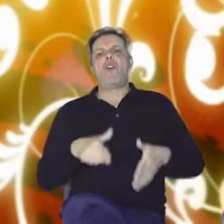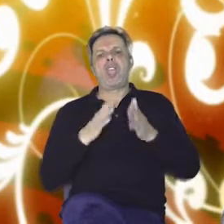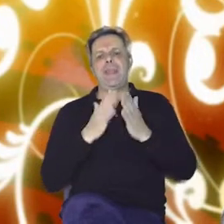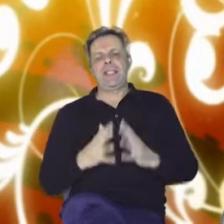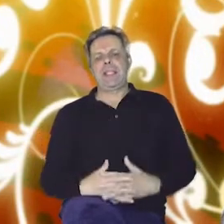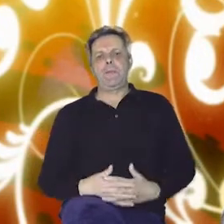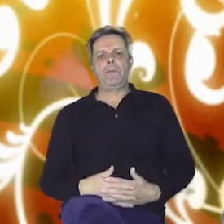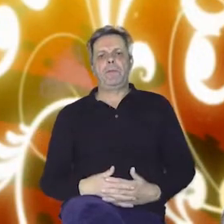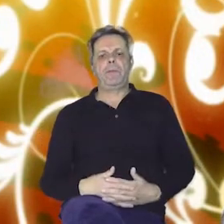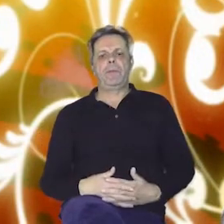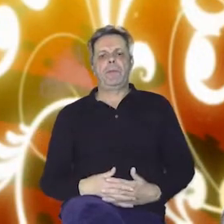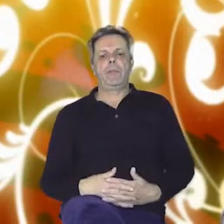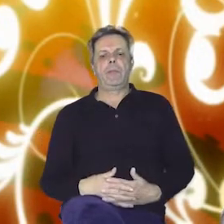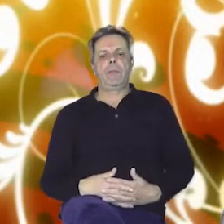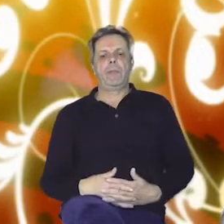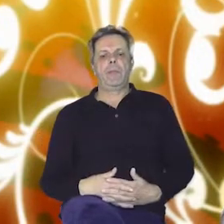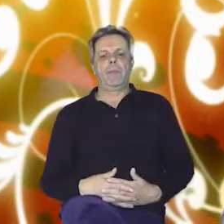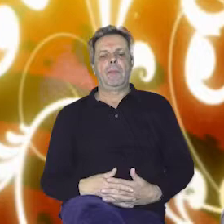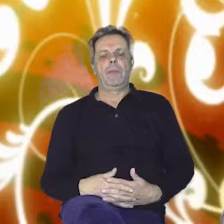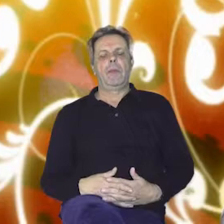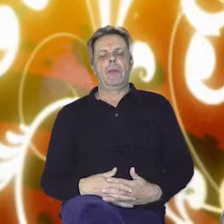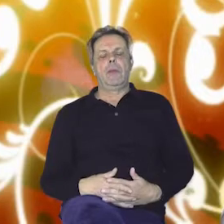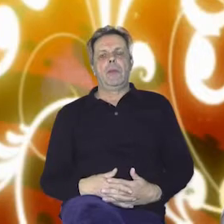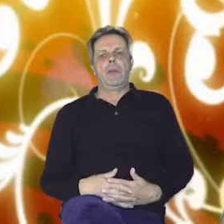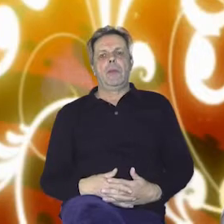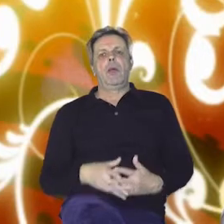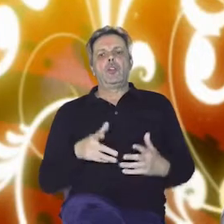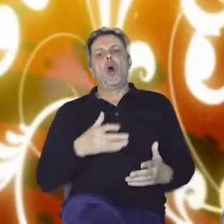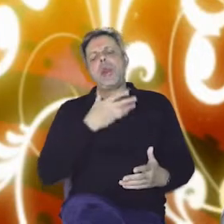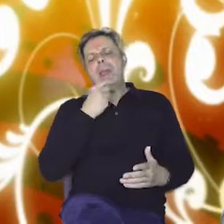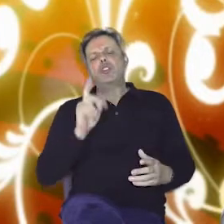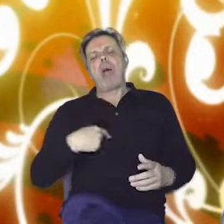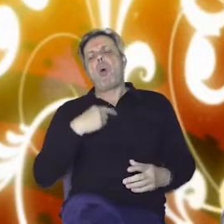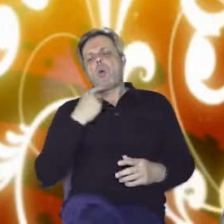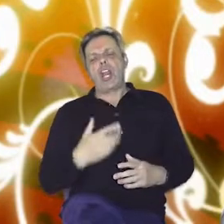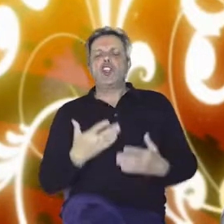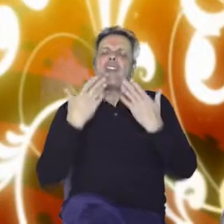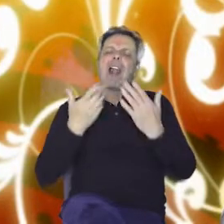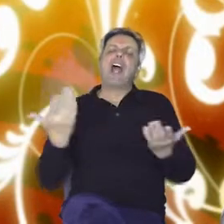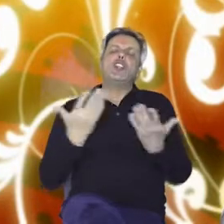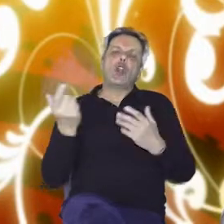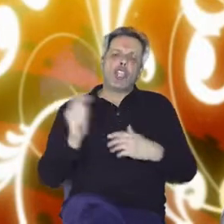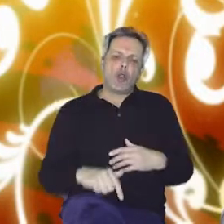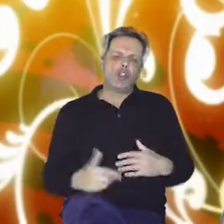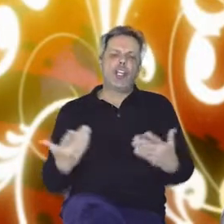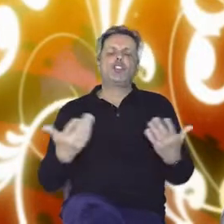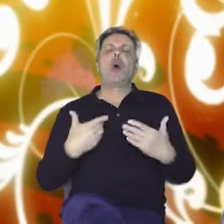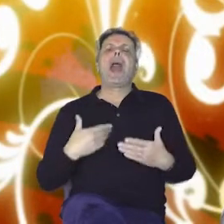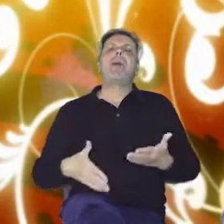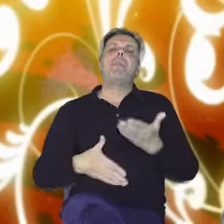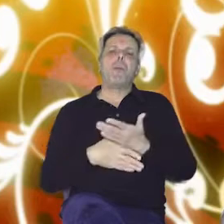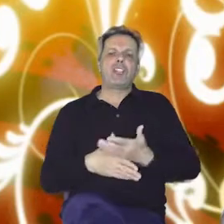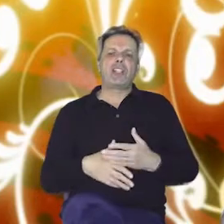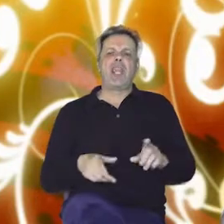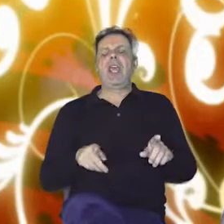bi bilo najljepše što bi ja mogla reći. Hvala vam od srca što ste došli, što nam pomažete i kao